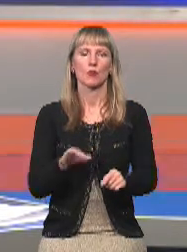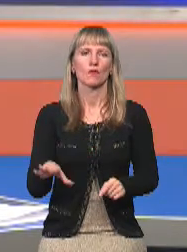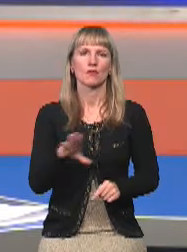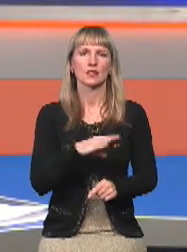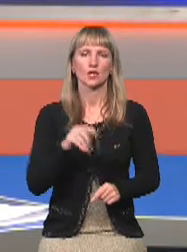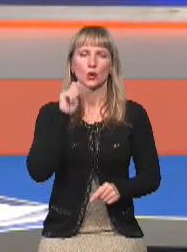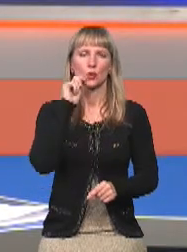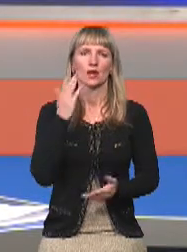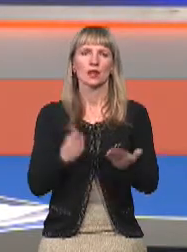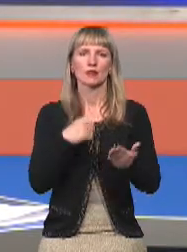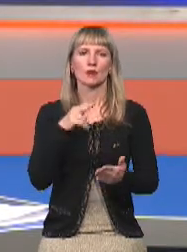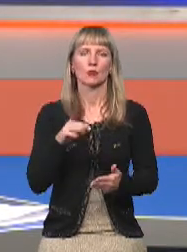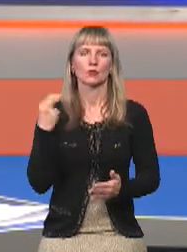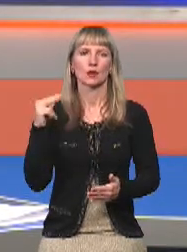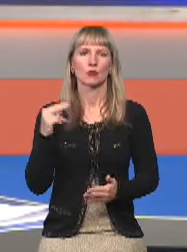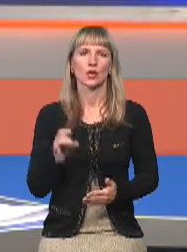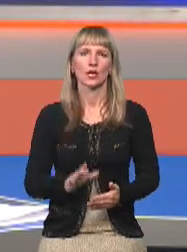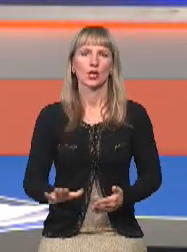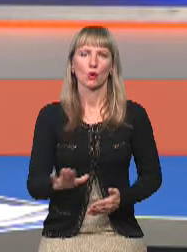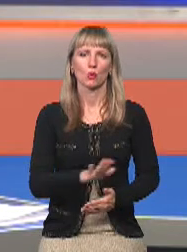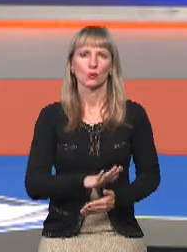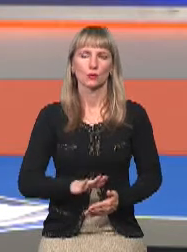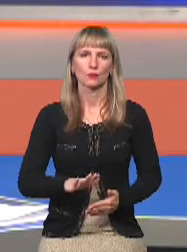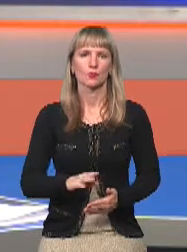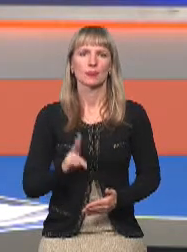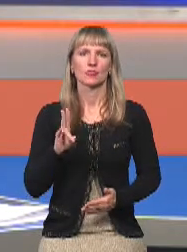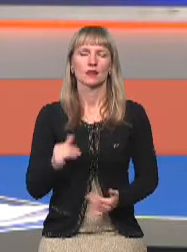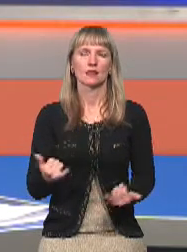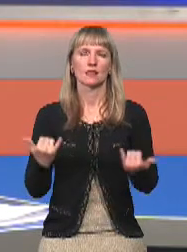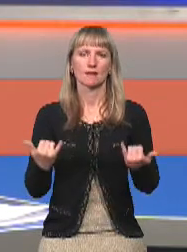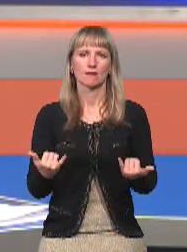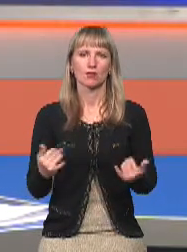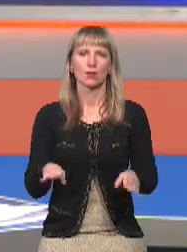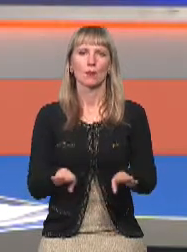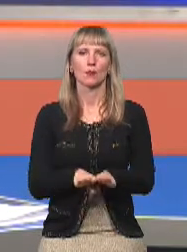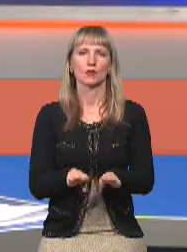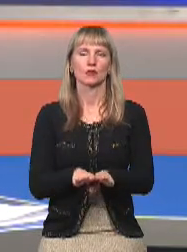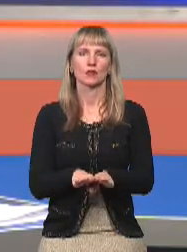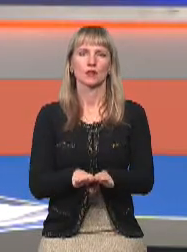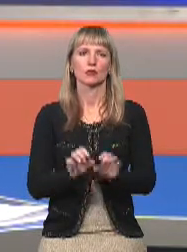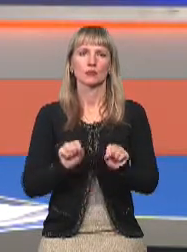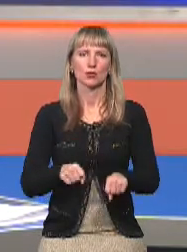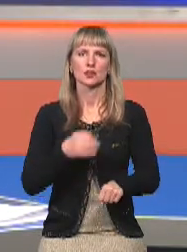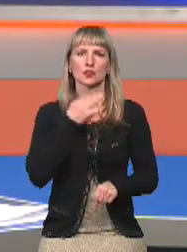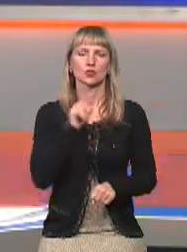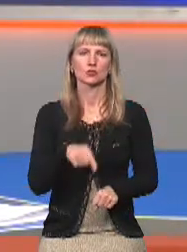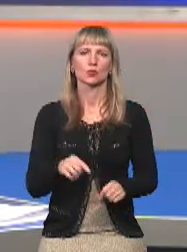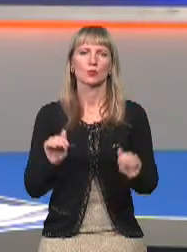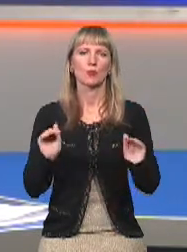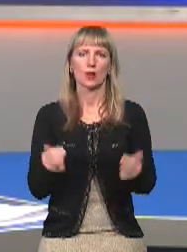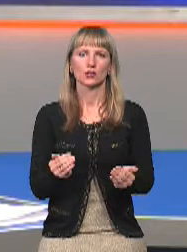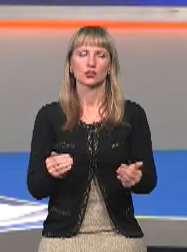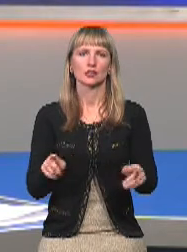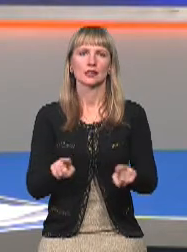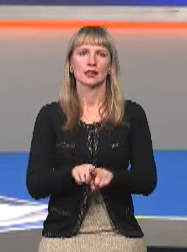Якщо говорити по Запорізькому регіону, на сьогодні, от, знаєте, порівняльно. Можна сказати, що тут менше